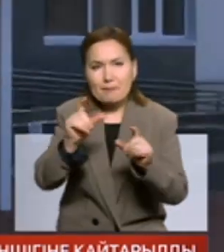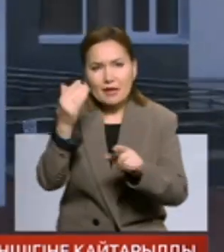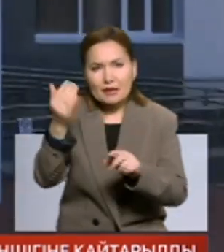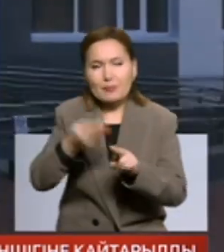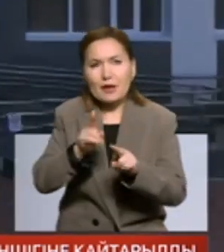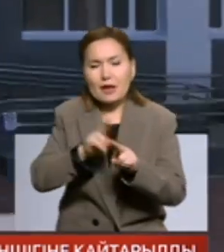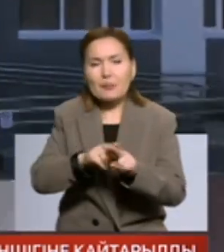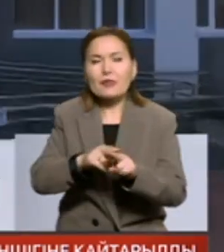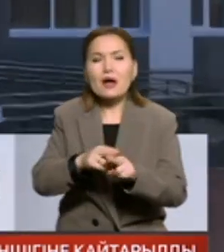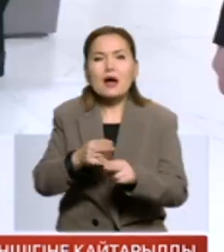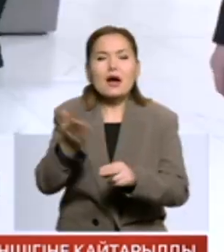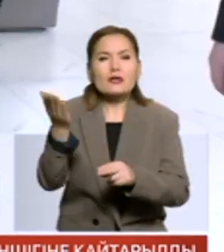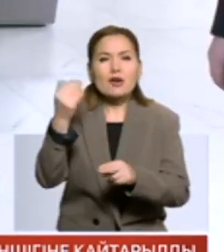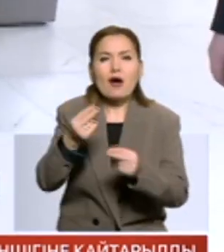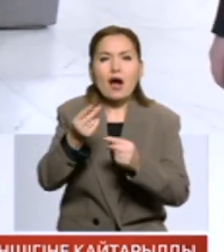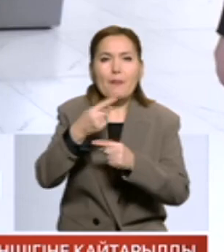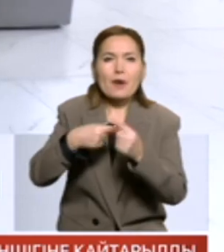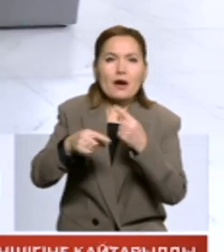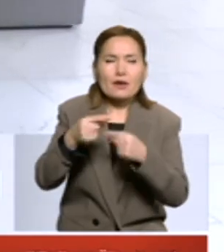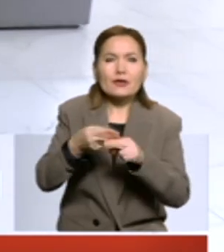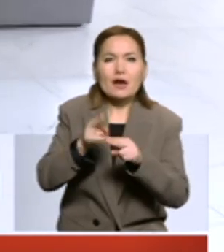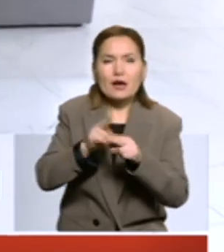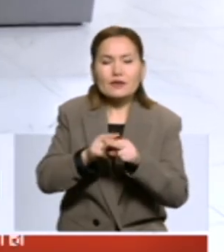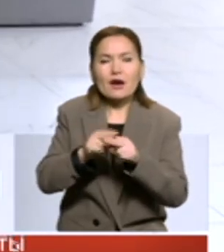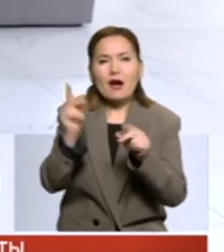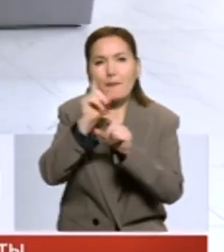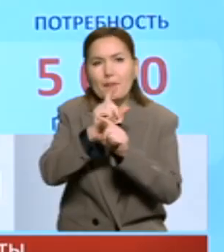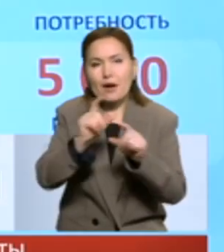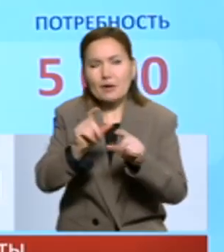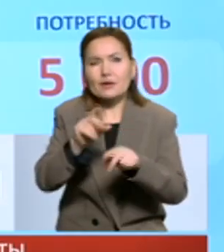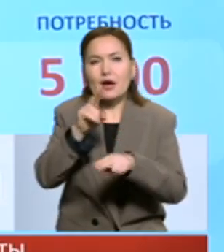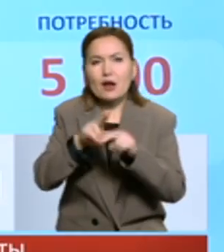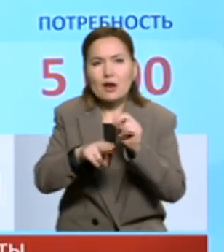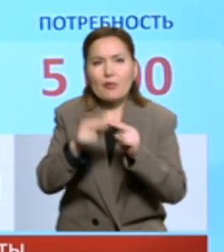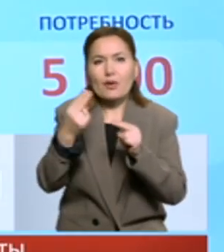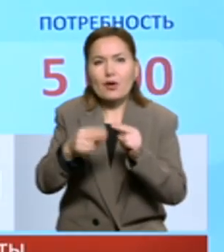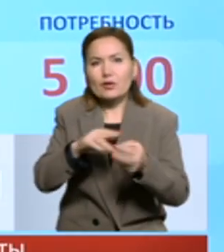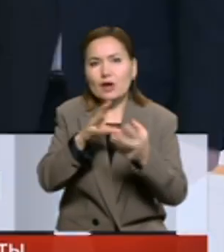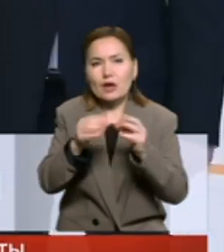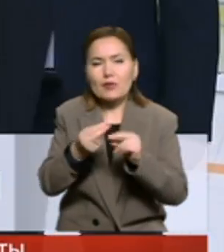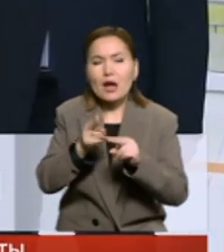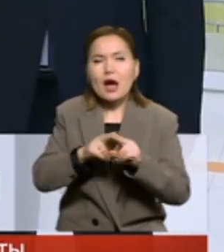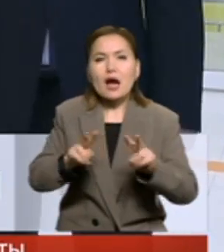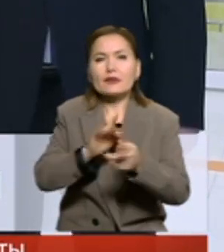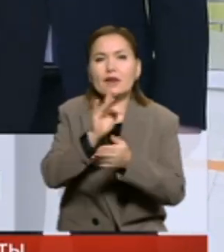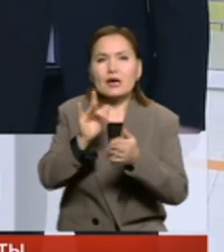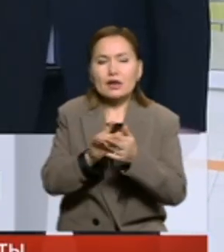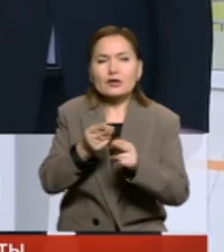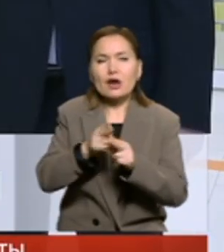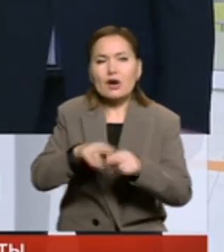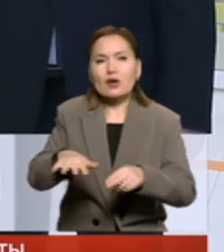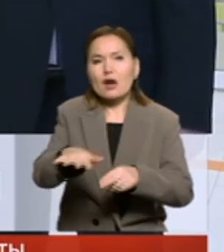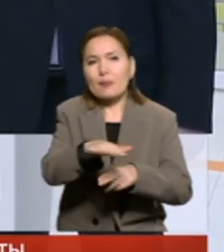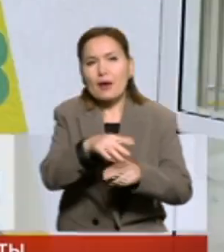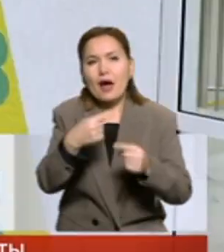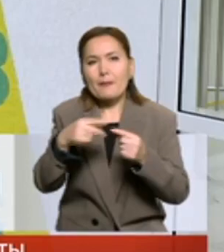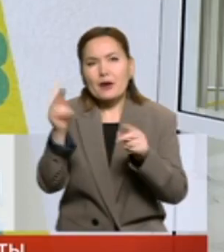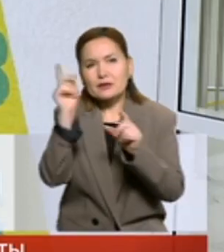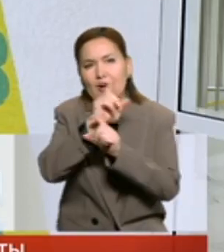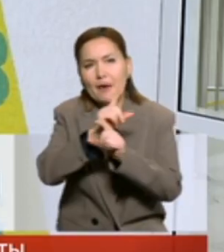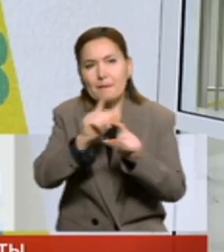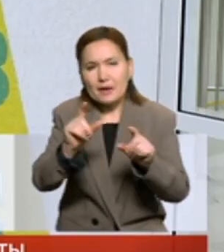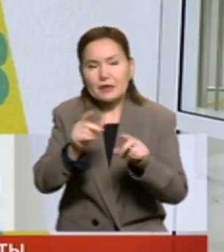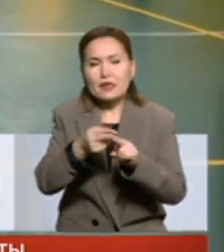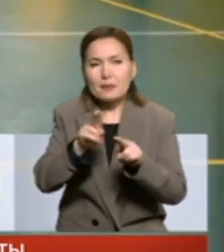Білім ошағы жемқорлардан тәркіленген қаржыға салынған, биыл пайдалануға берілді. Бұл елорданың сол жағалауындағы басқа мектептердің